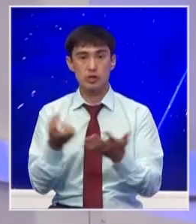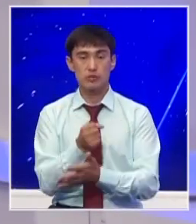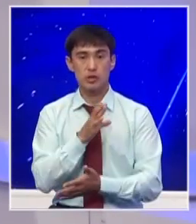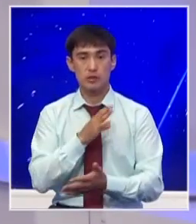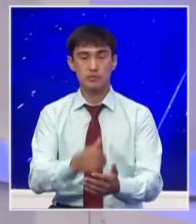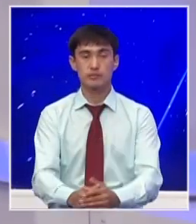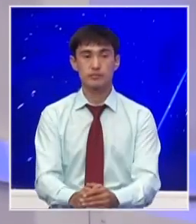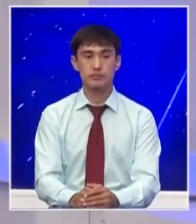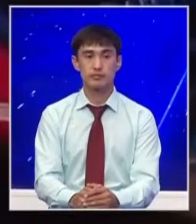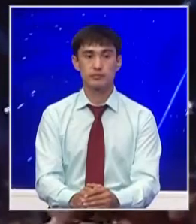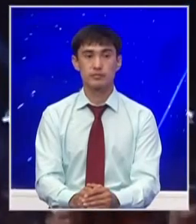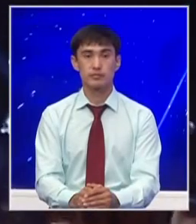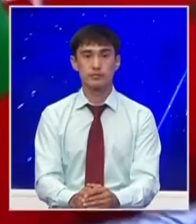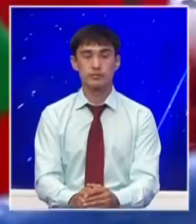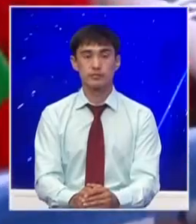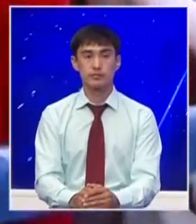болатын.